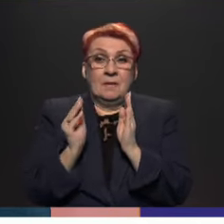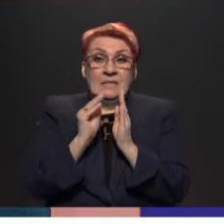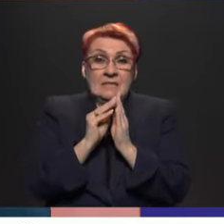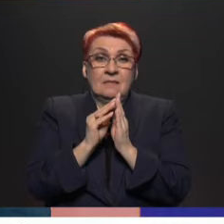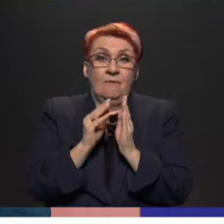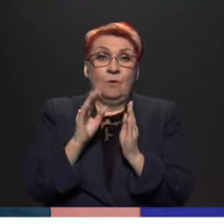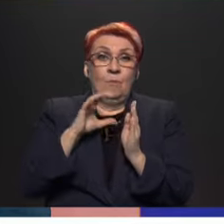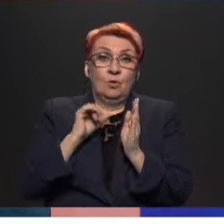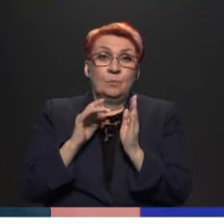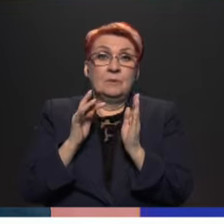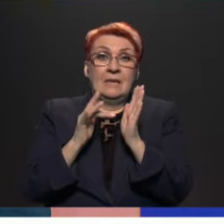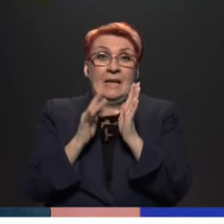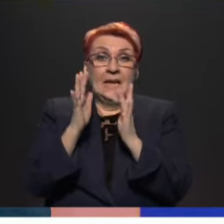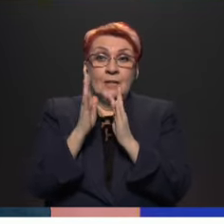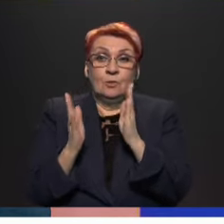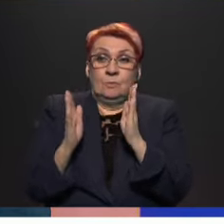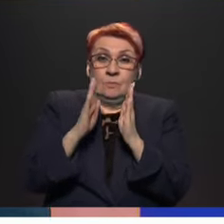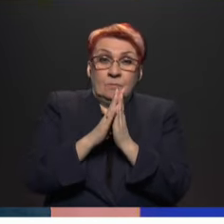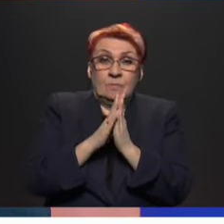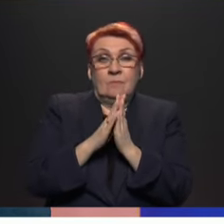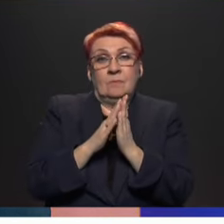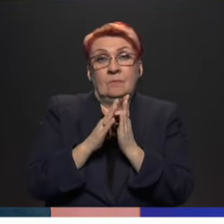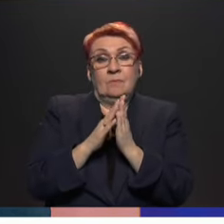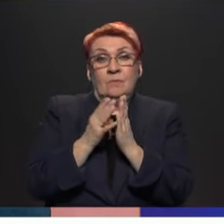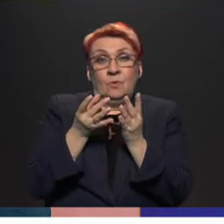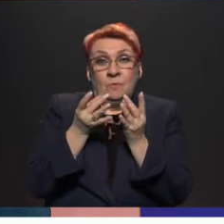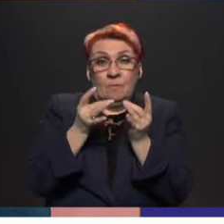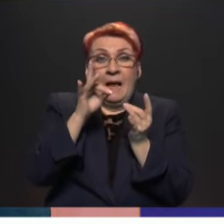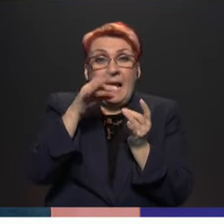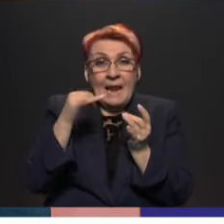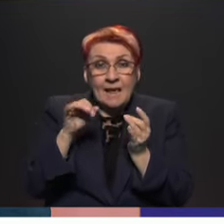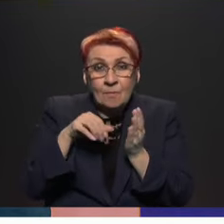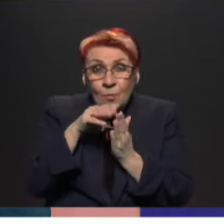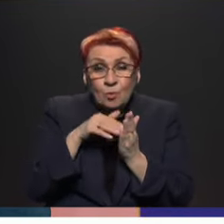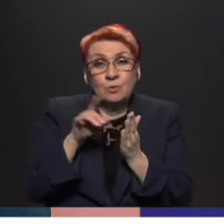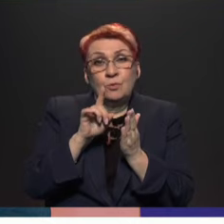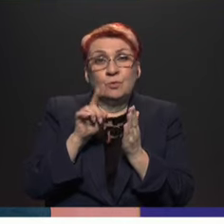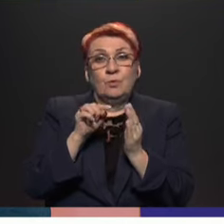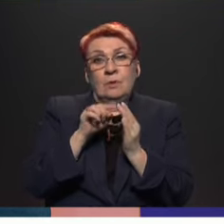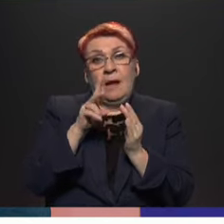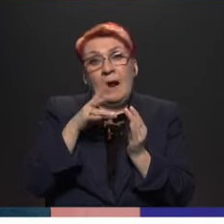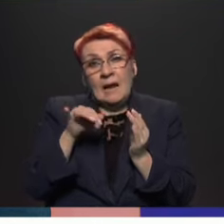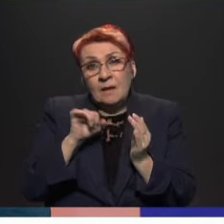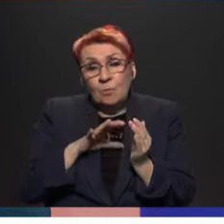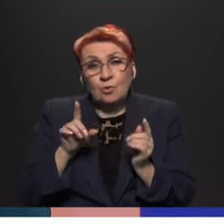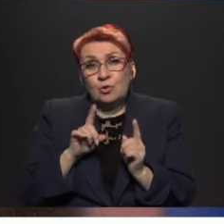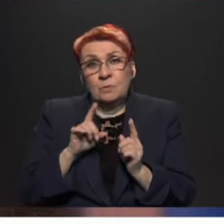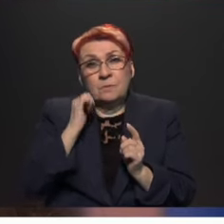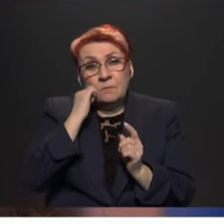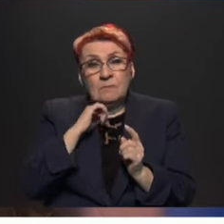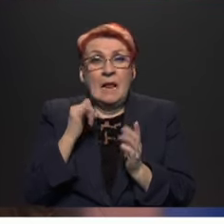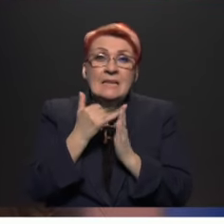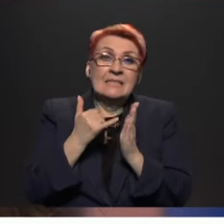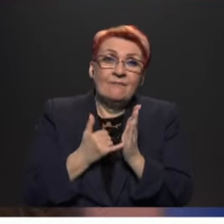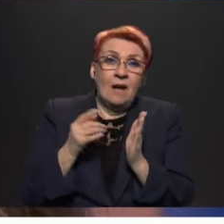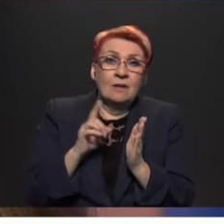действительно, Христос накладывался уже после, и, может быть, там что-то с клеем или со сваркой,